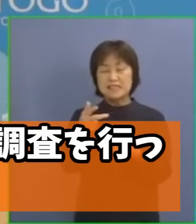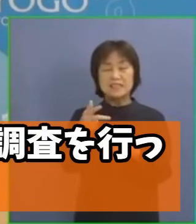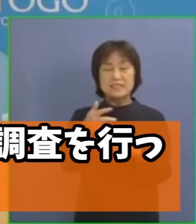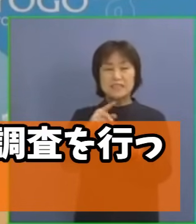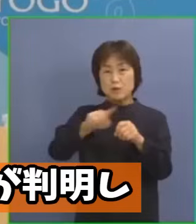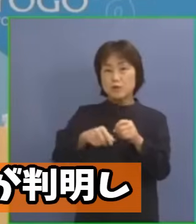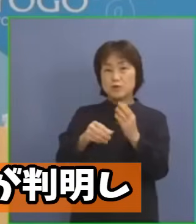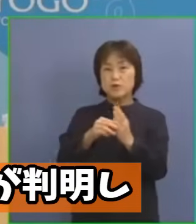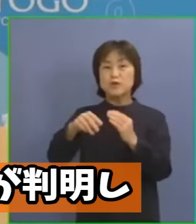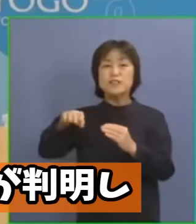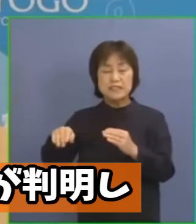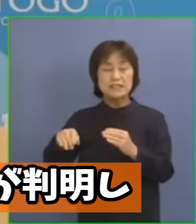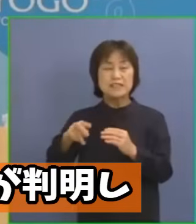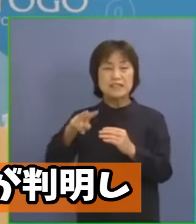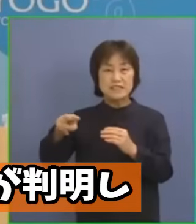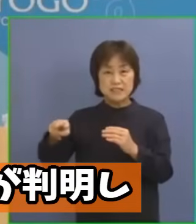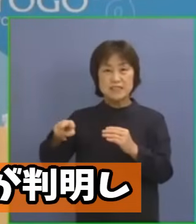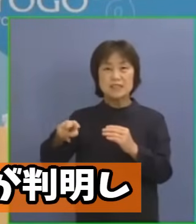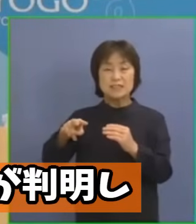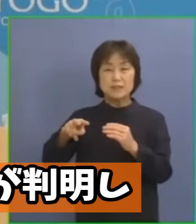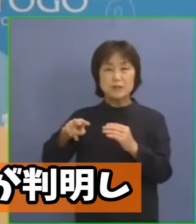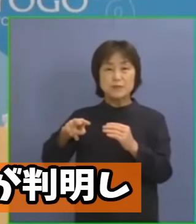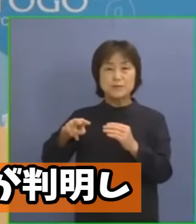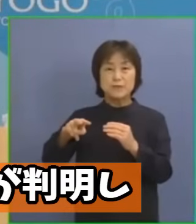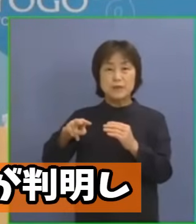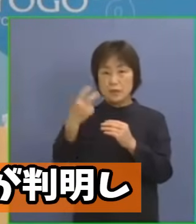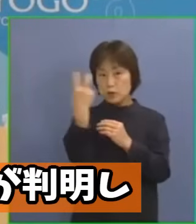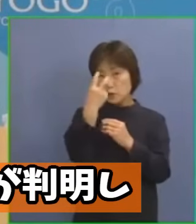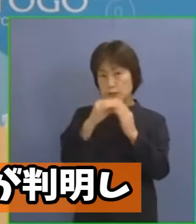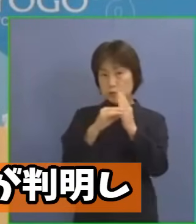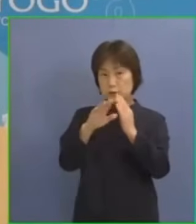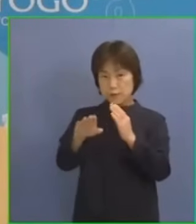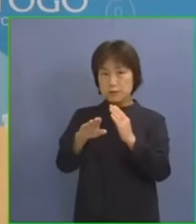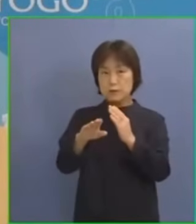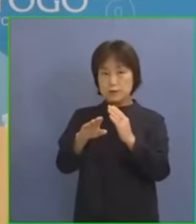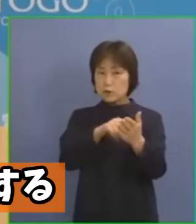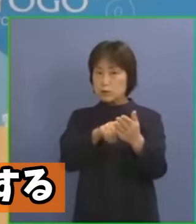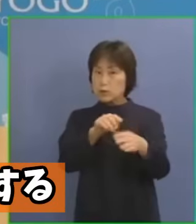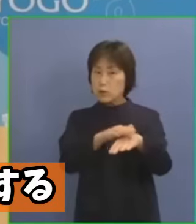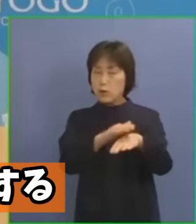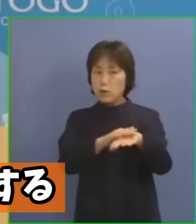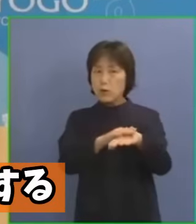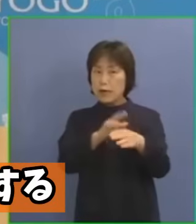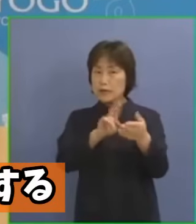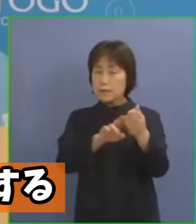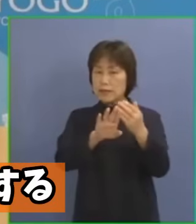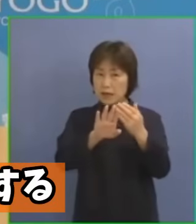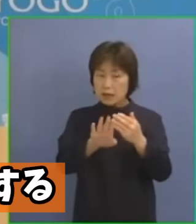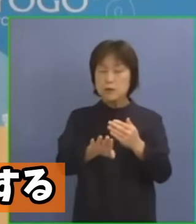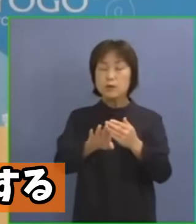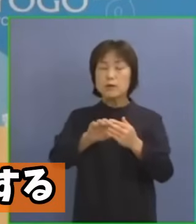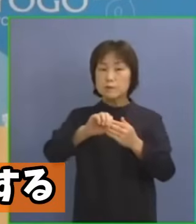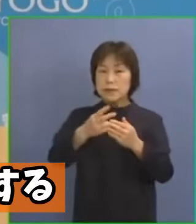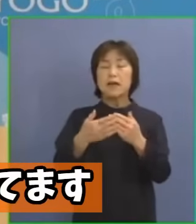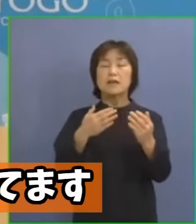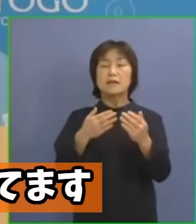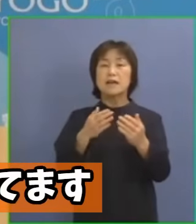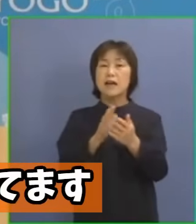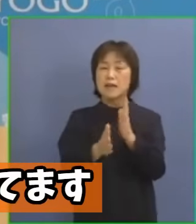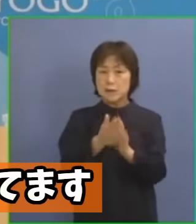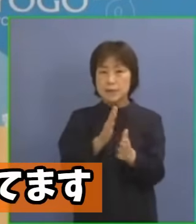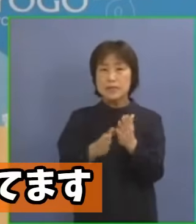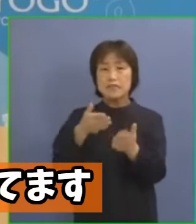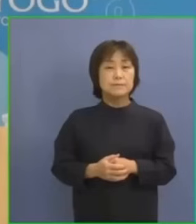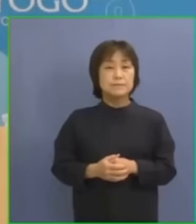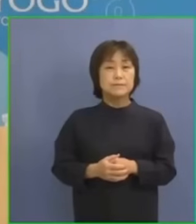ますから、まあ、ある程度例えば処分の内容などが、まあ、判明してきたら人事当局から改めて説明をするということにな